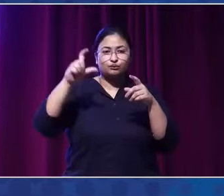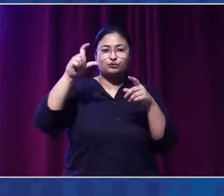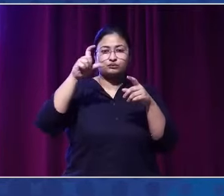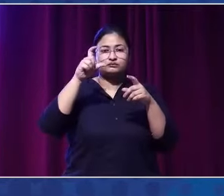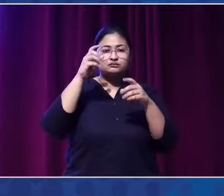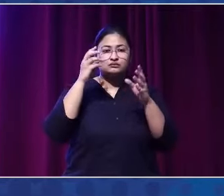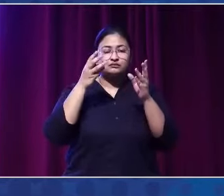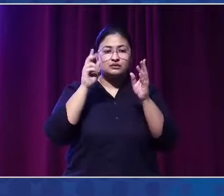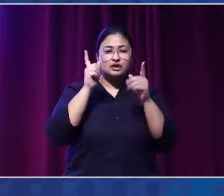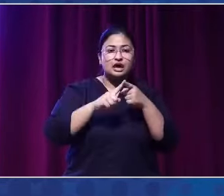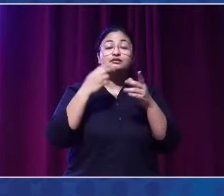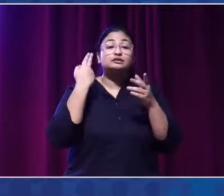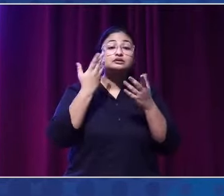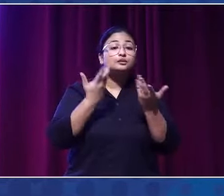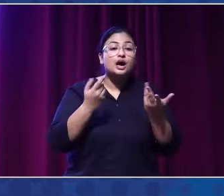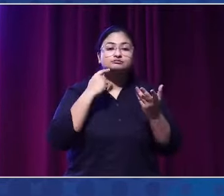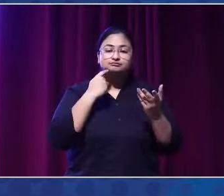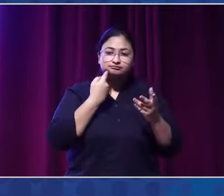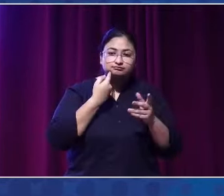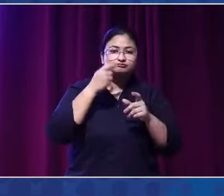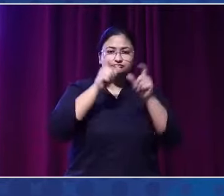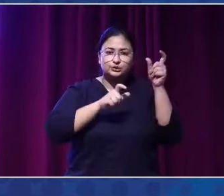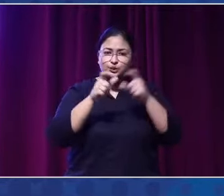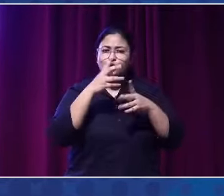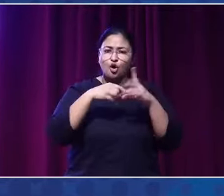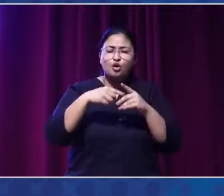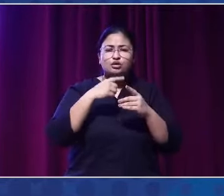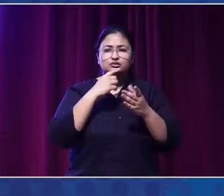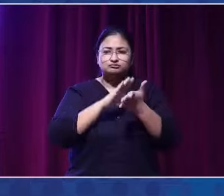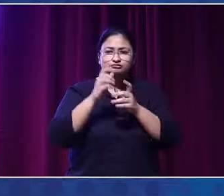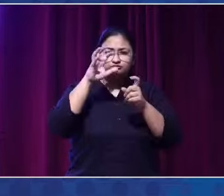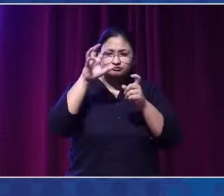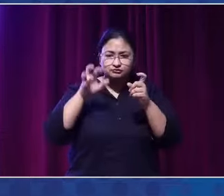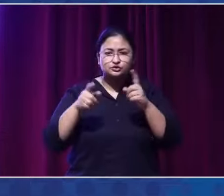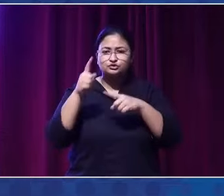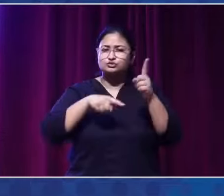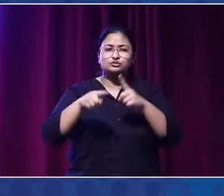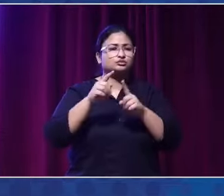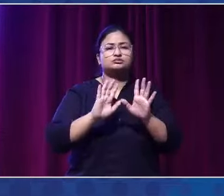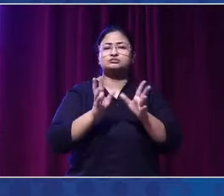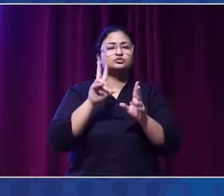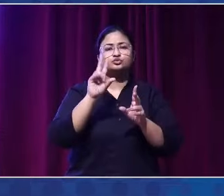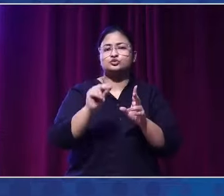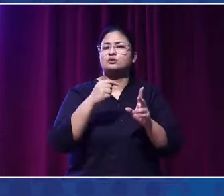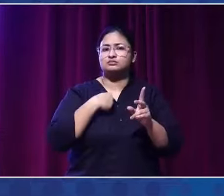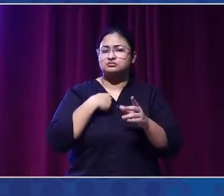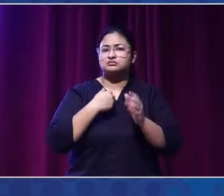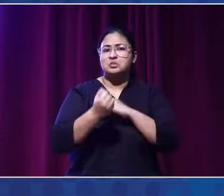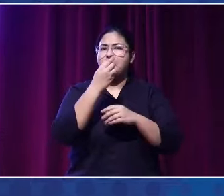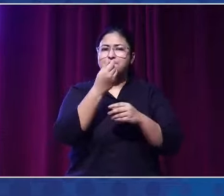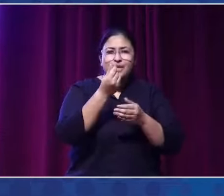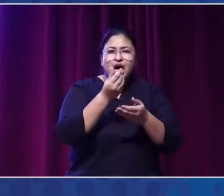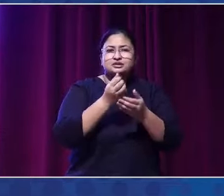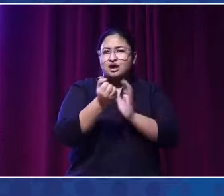सिंसियरिटी, सिंसियरिटी एंड द स्टेट मैसेज दैट हमें ये नहीं होने देना है. मसल नहीं होने देनी है, मनी पावर नहीं होने